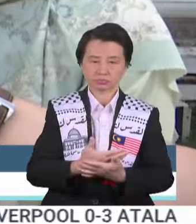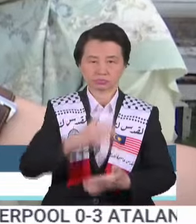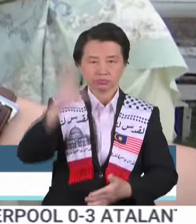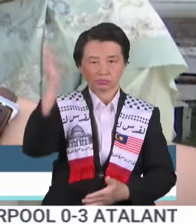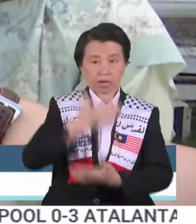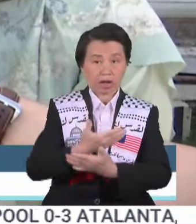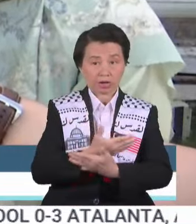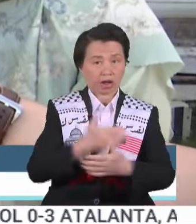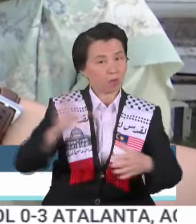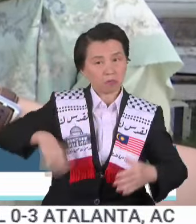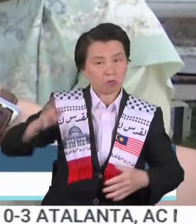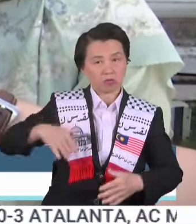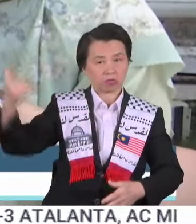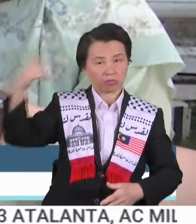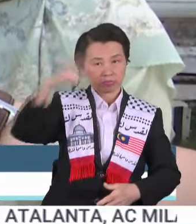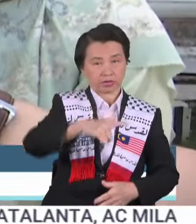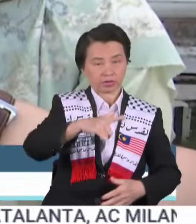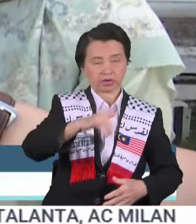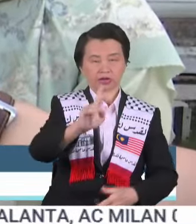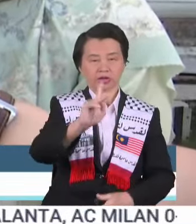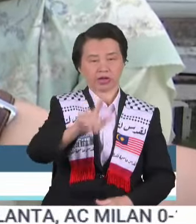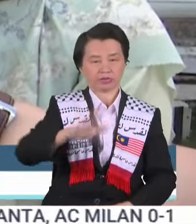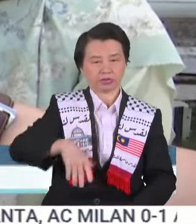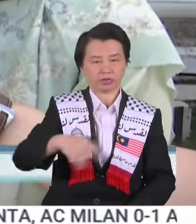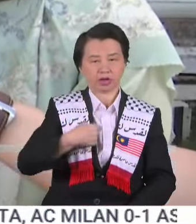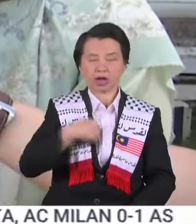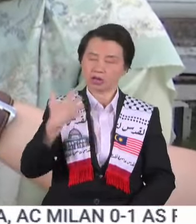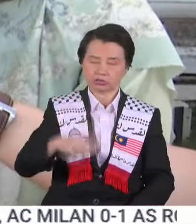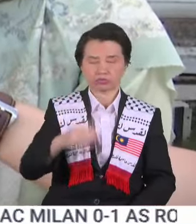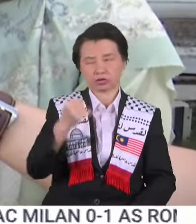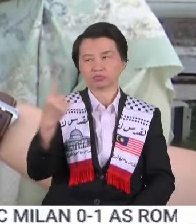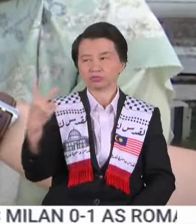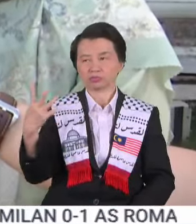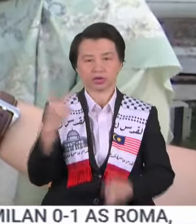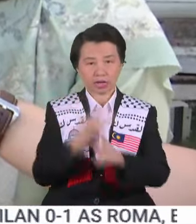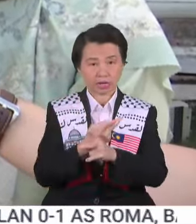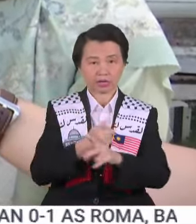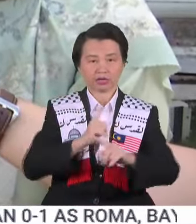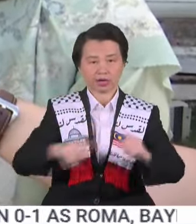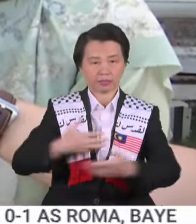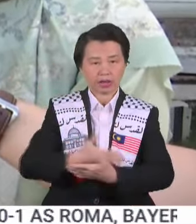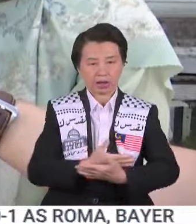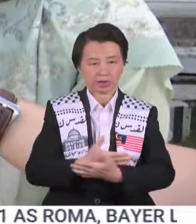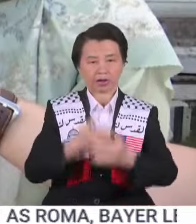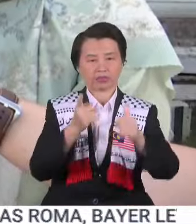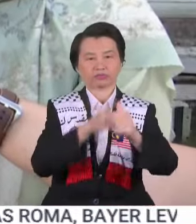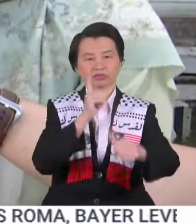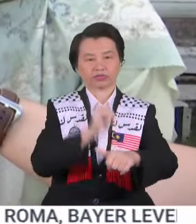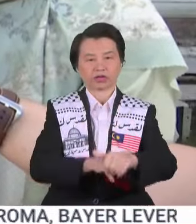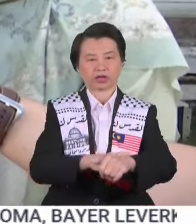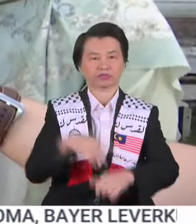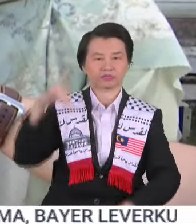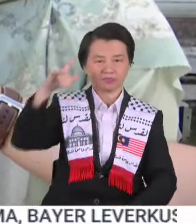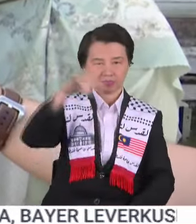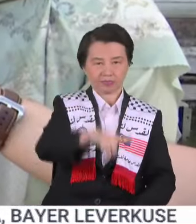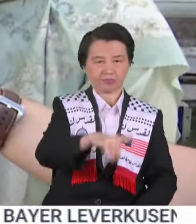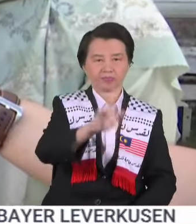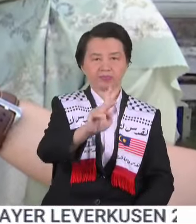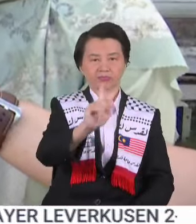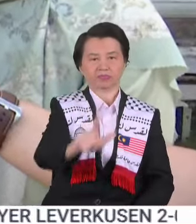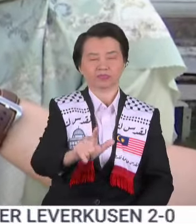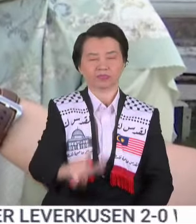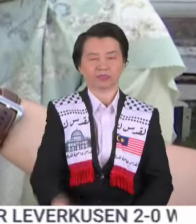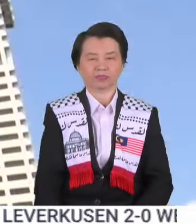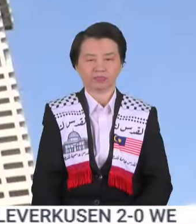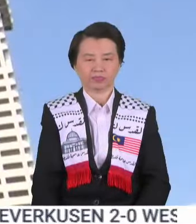ke Kuala Lumpur. Kalau saya sih sudah beberapa kali, tapi anak-anak baru kali ini. Mereka senang kepingin